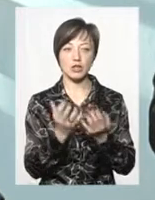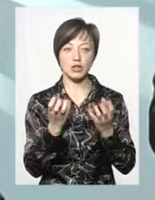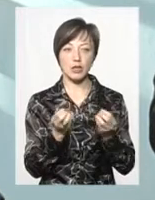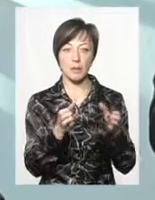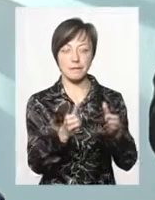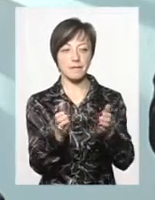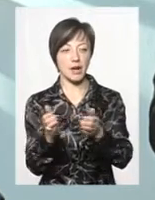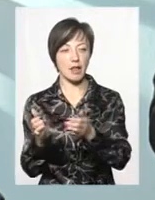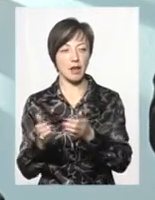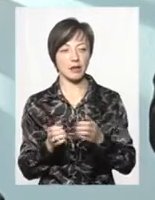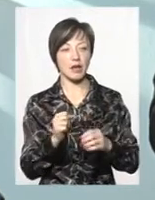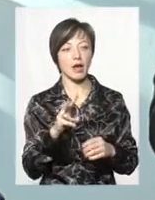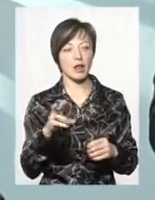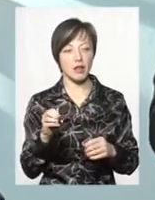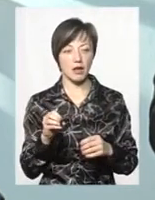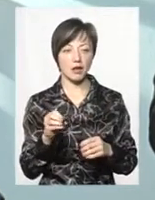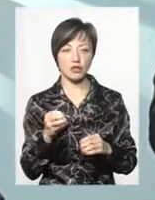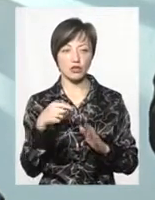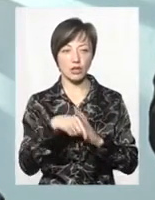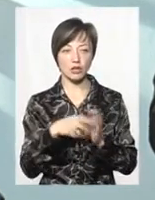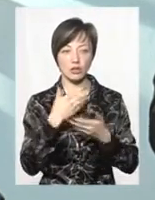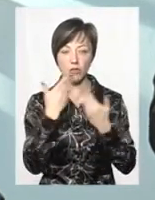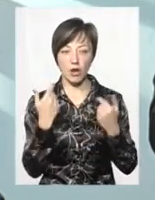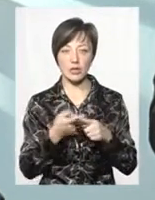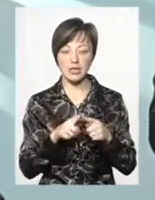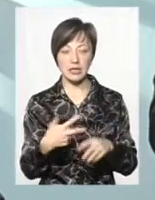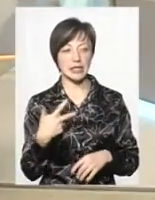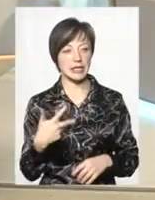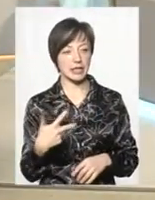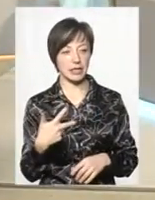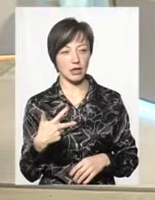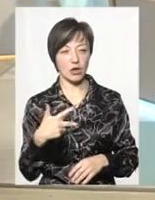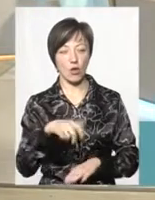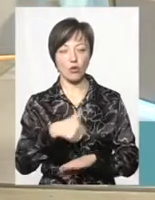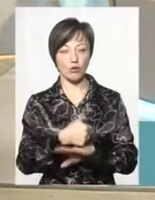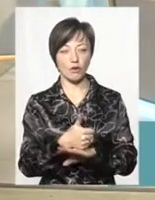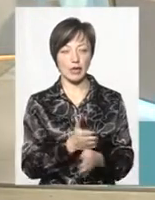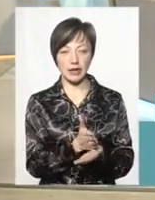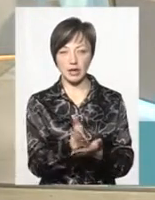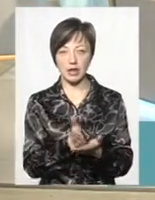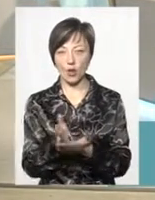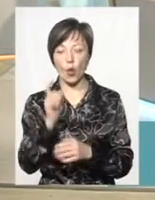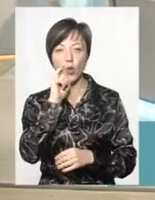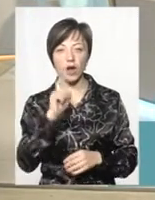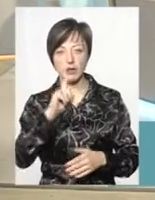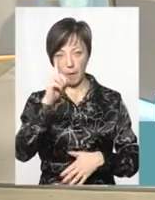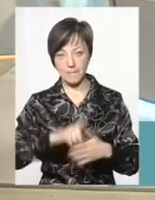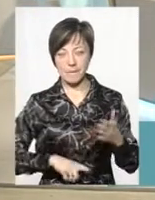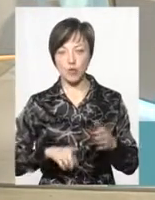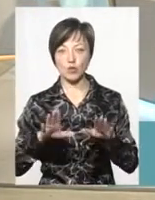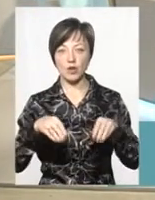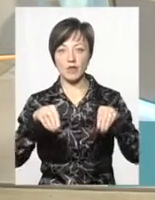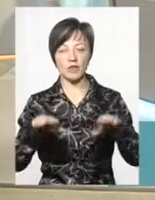маленькі, там невеличкі, але вони ролі не грають, а ось цих 3 основні гілки українського православ'я будуть